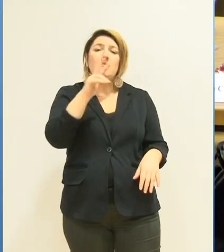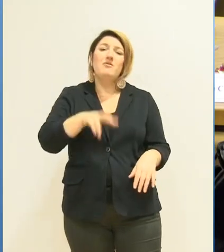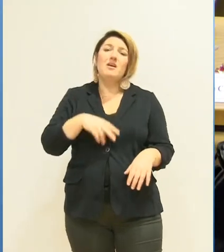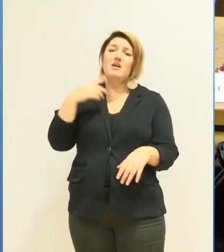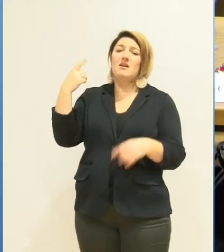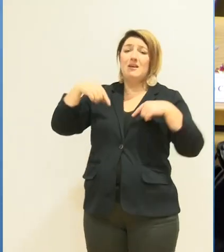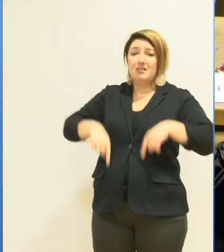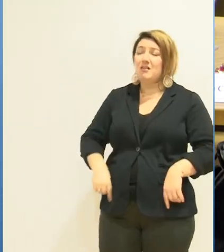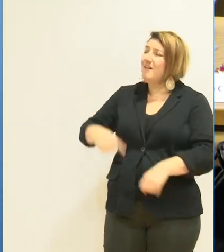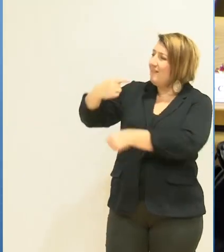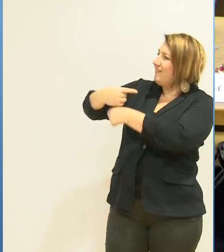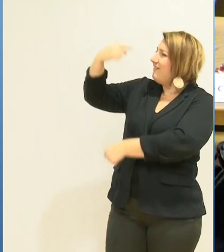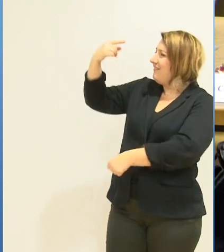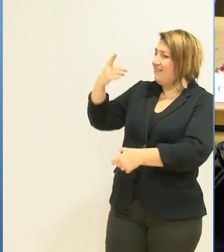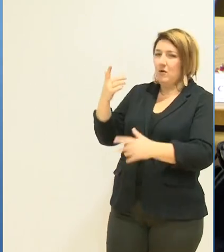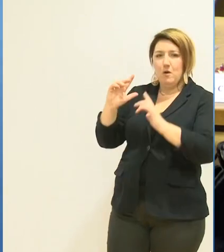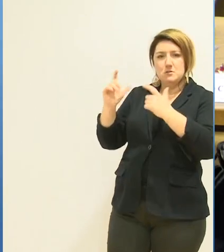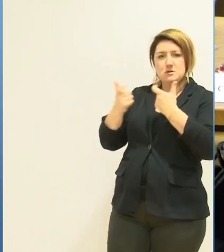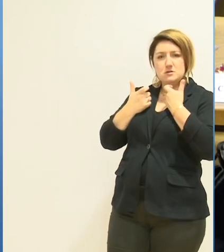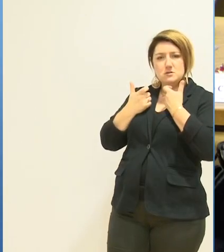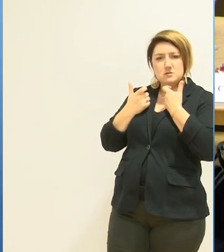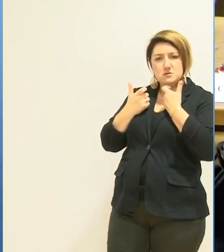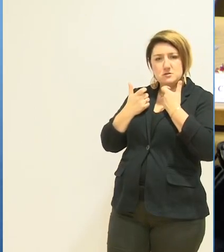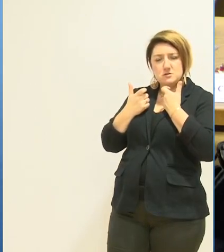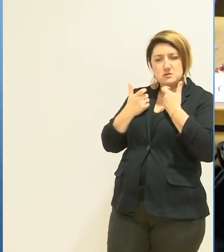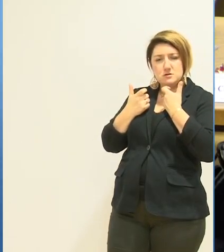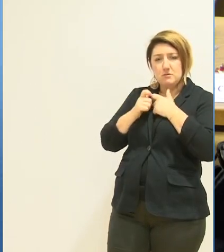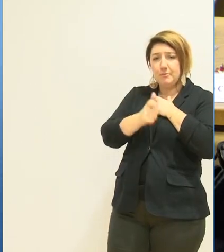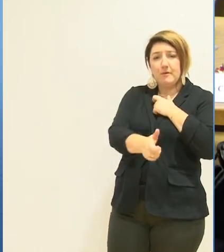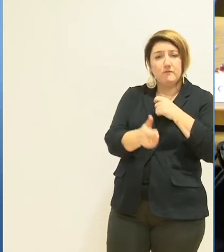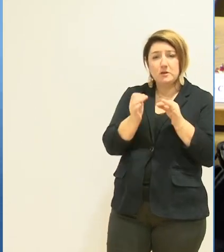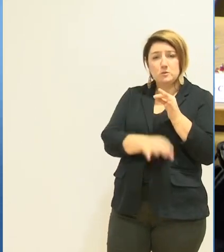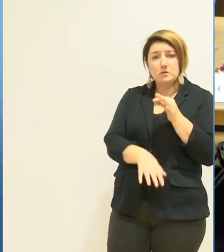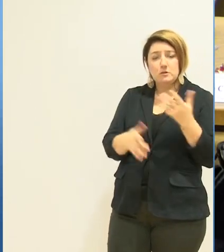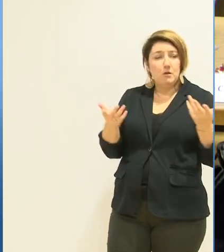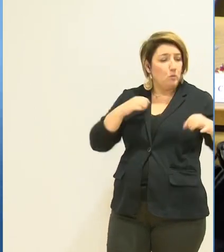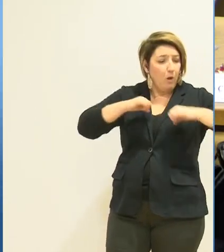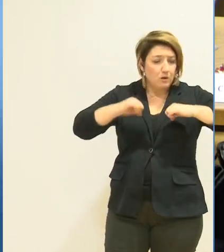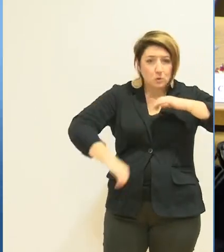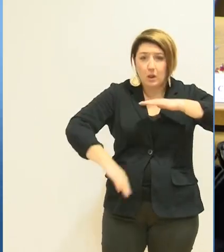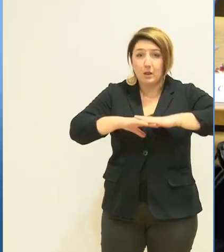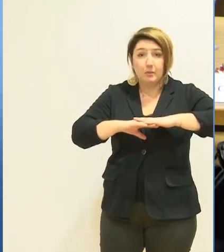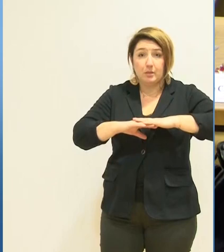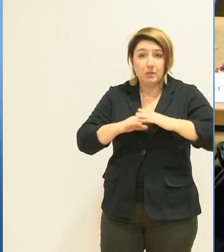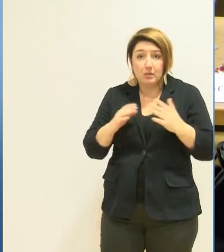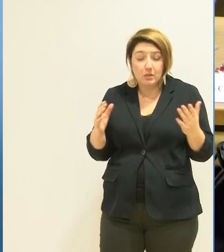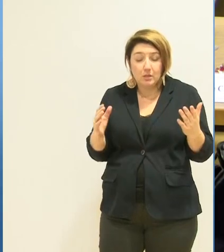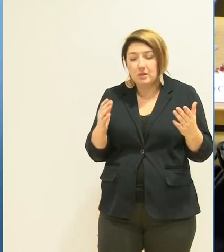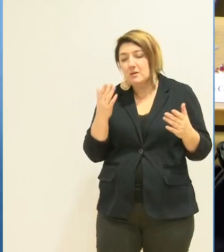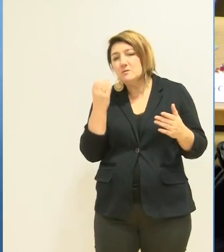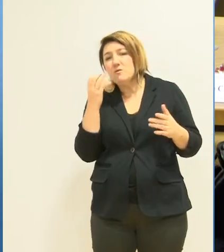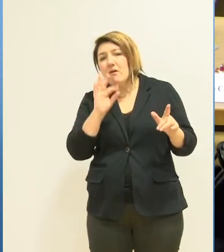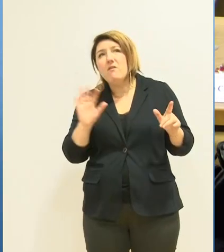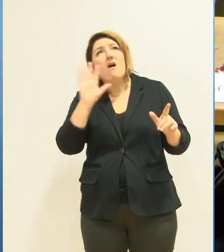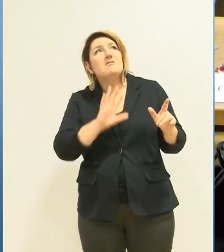des communes l'état ne s'y prendrait pas autrement or dans de nombreuses zones de france désertée par les services publics